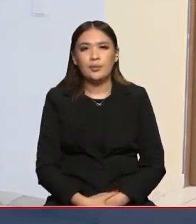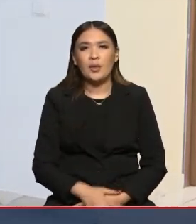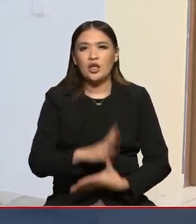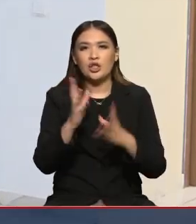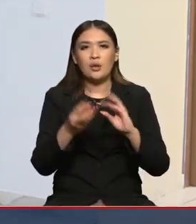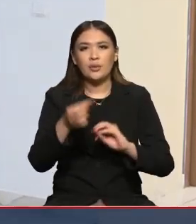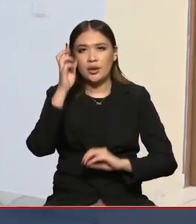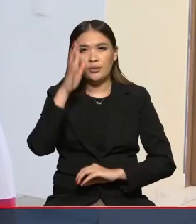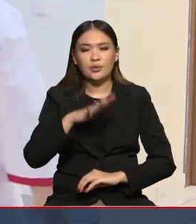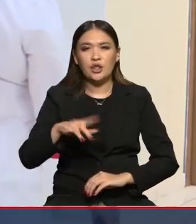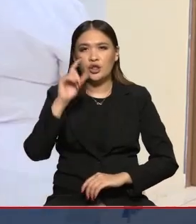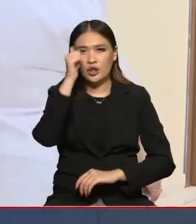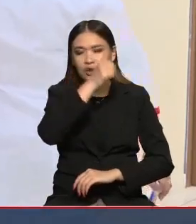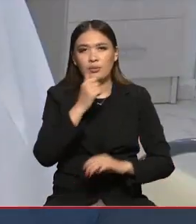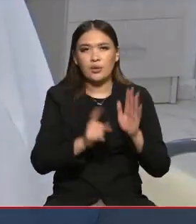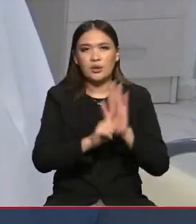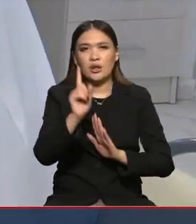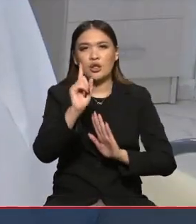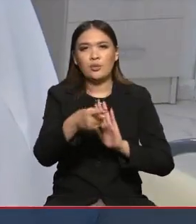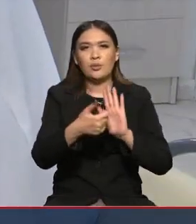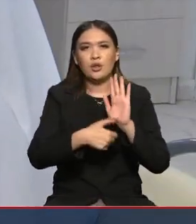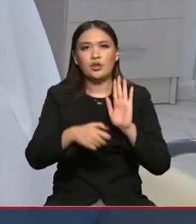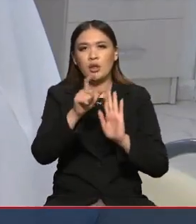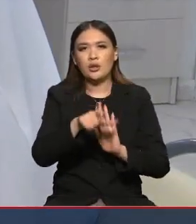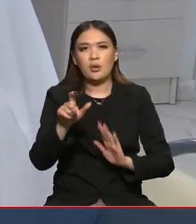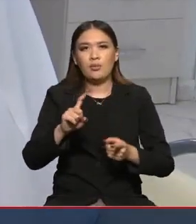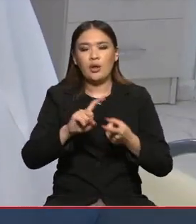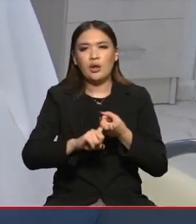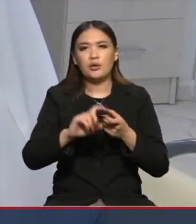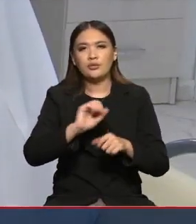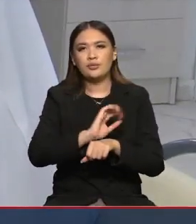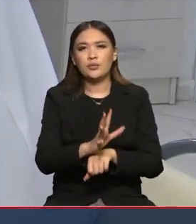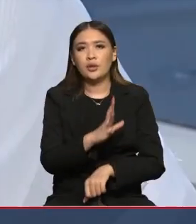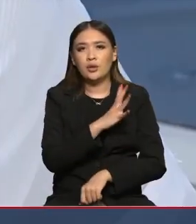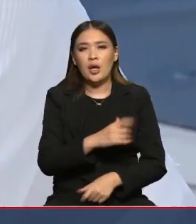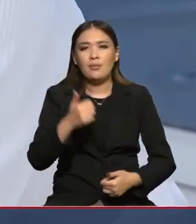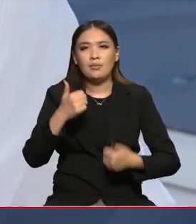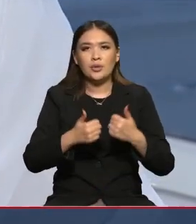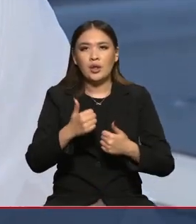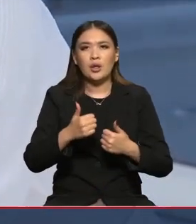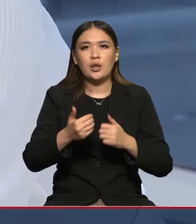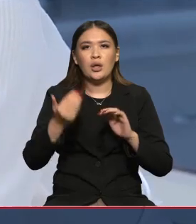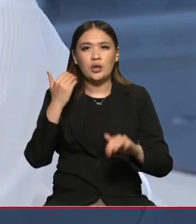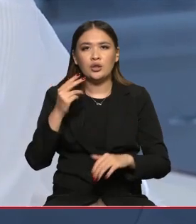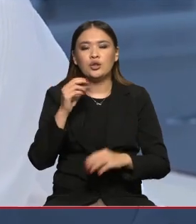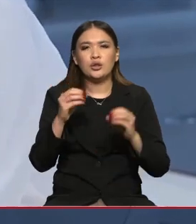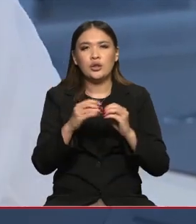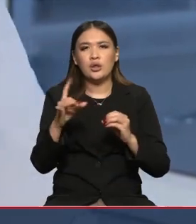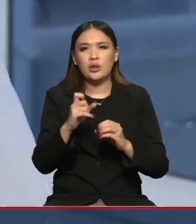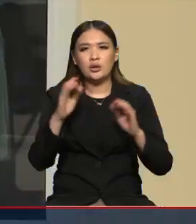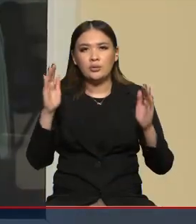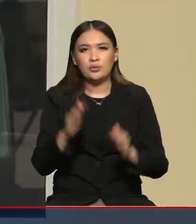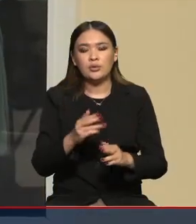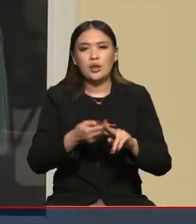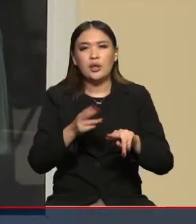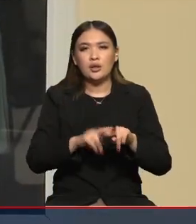Жалпы елімізде жыл басынан бері 1600 адам коронавирус жұқтырған. Бұл былтырғымен салыстырғанда 10 есе аз. Ал тұмаумен